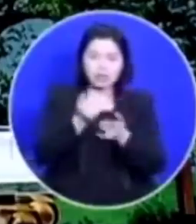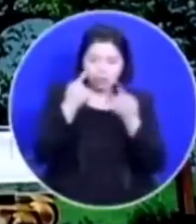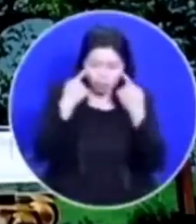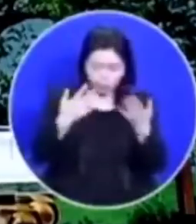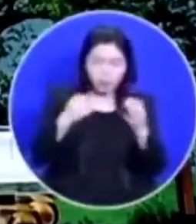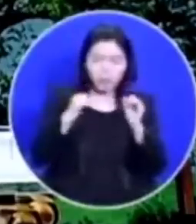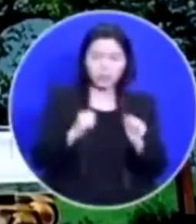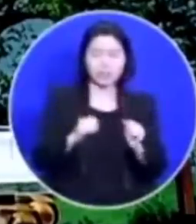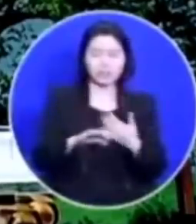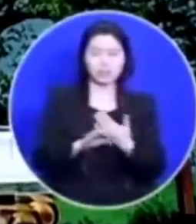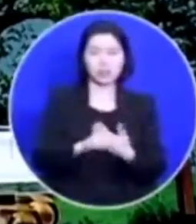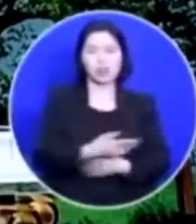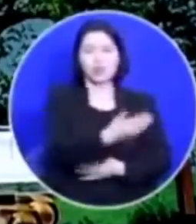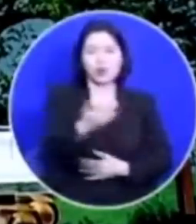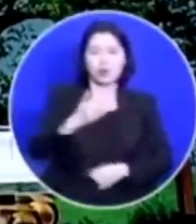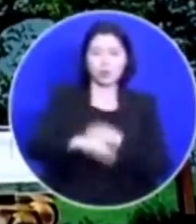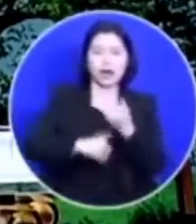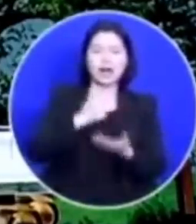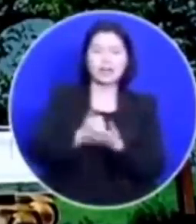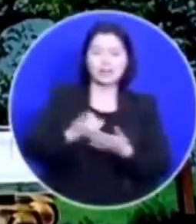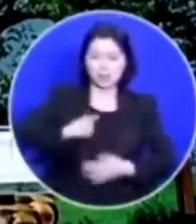하나님의 자녀 있습니다